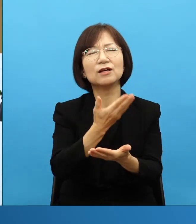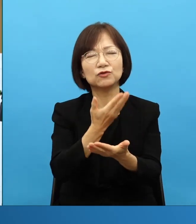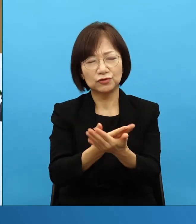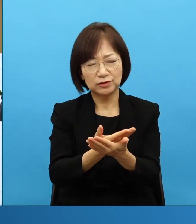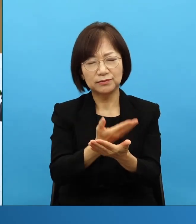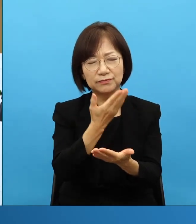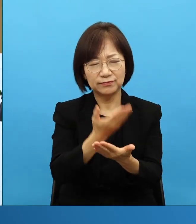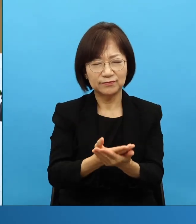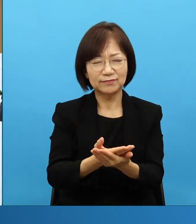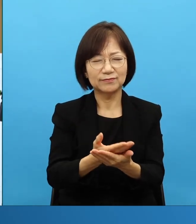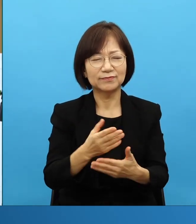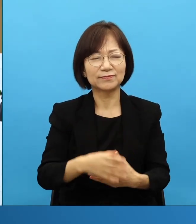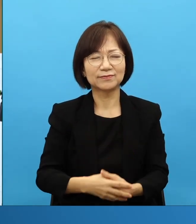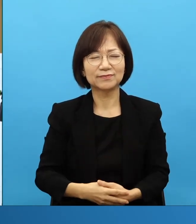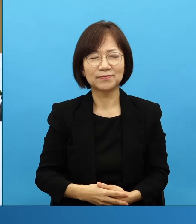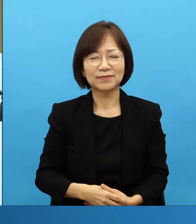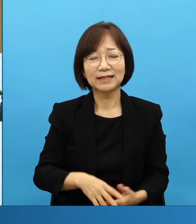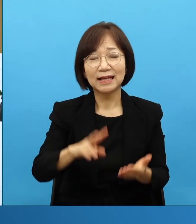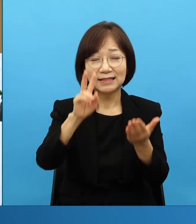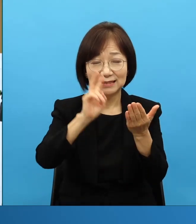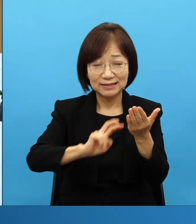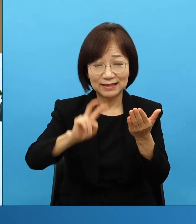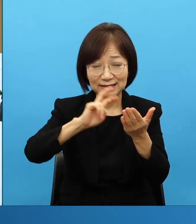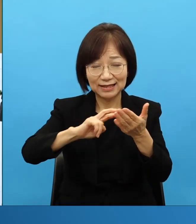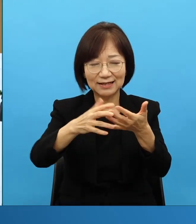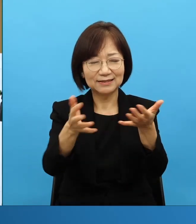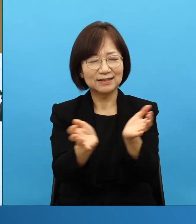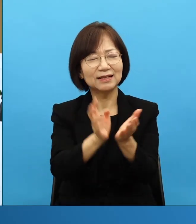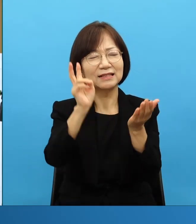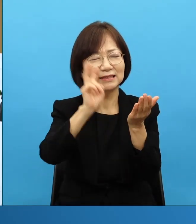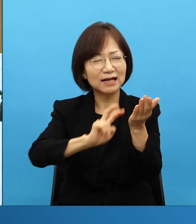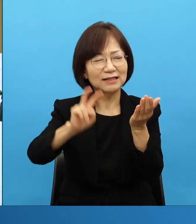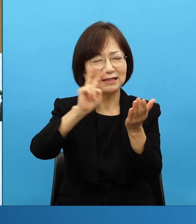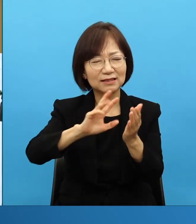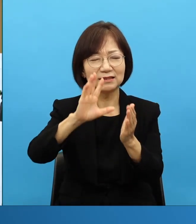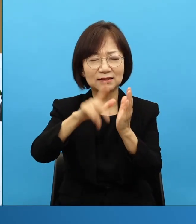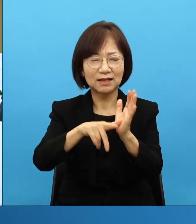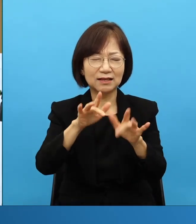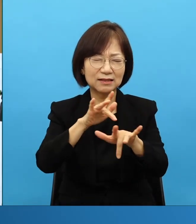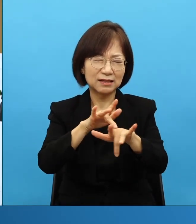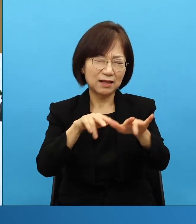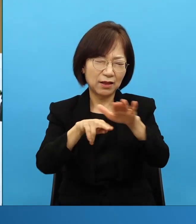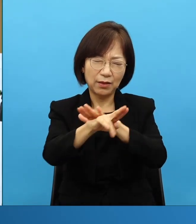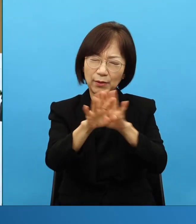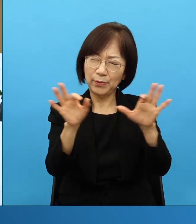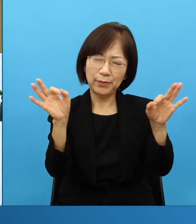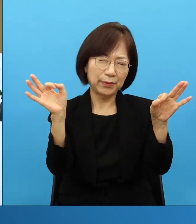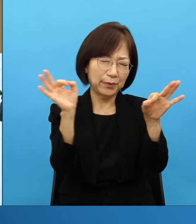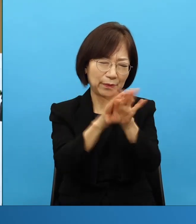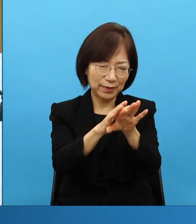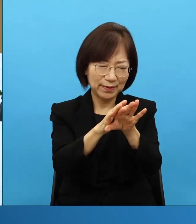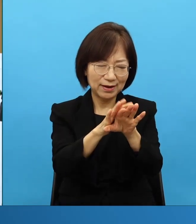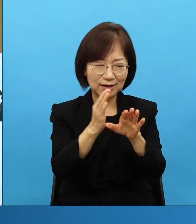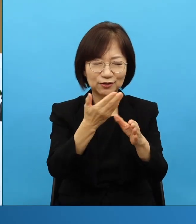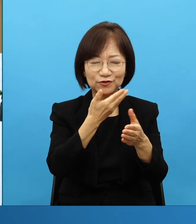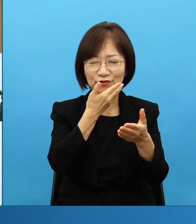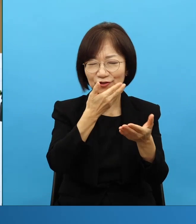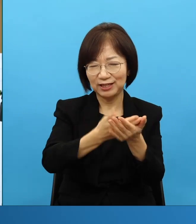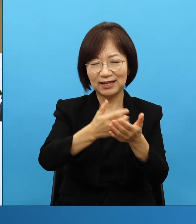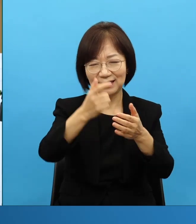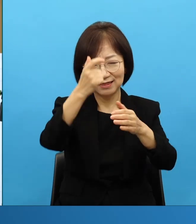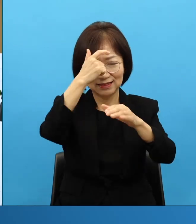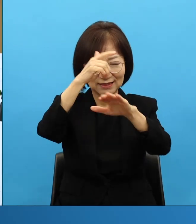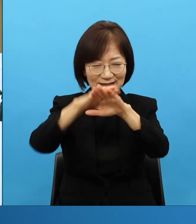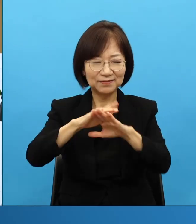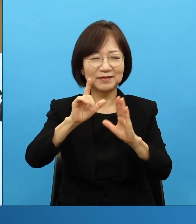land through them. 찬양대 찬양으로 악신이 떠나가는 귀한 예배가 되게 하옵시고 May the praise of the choir